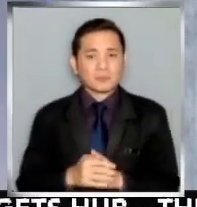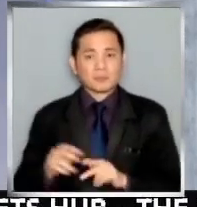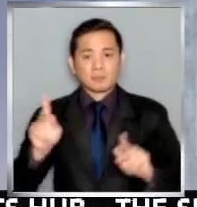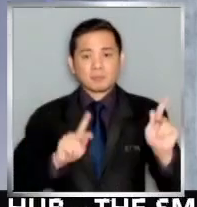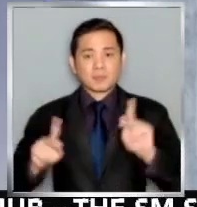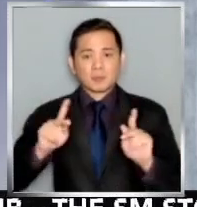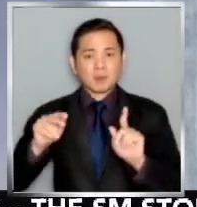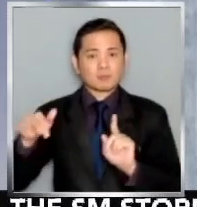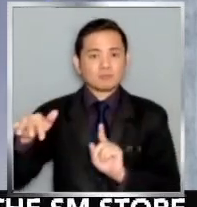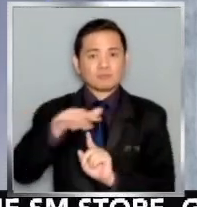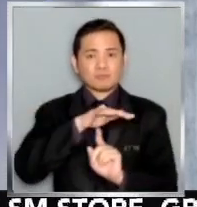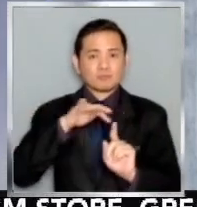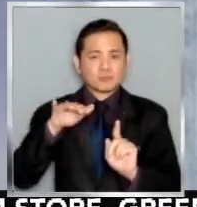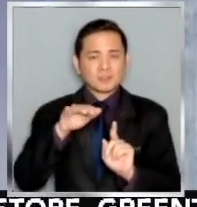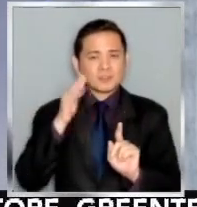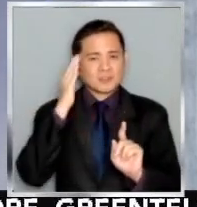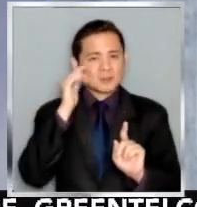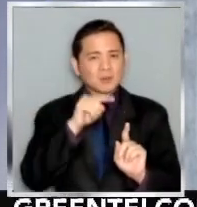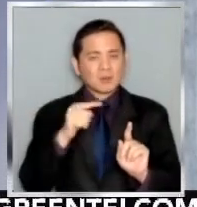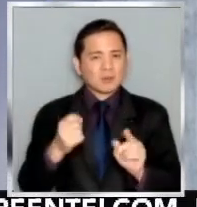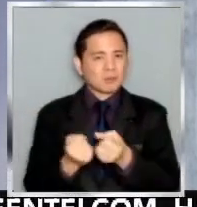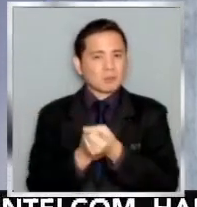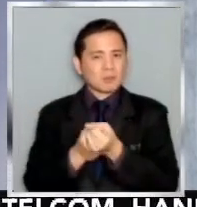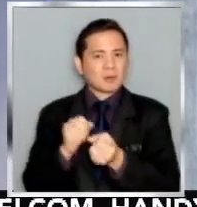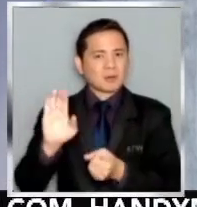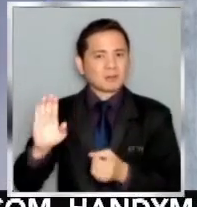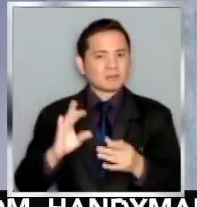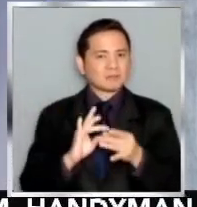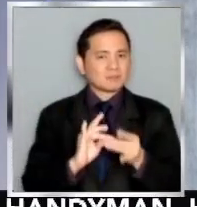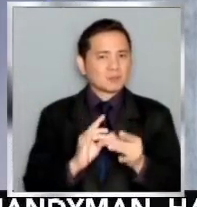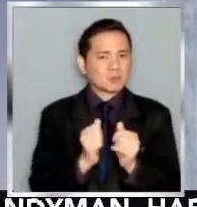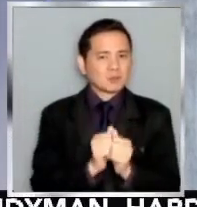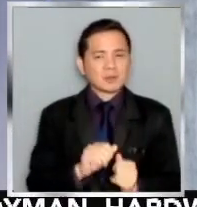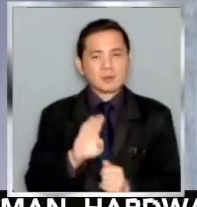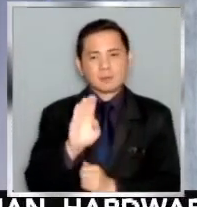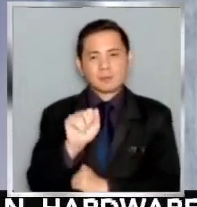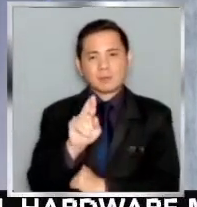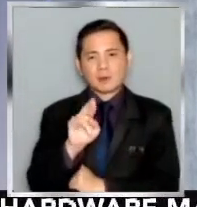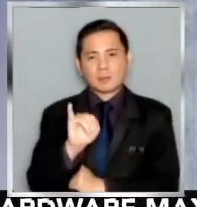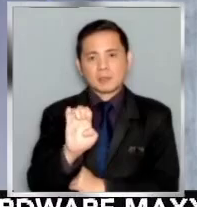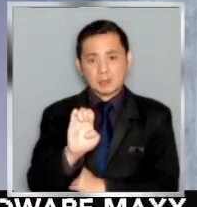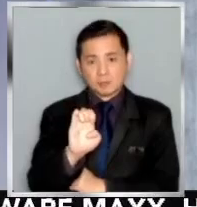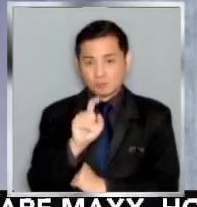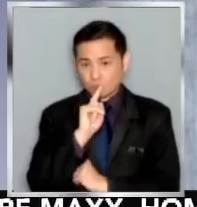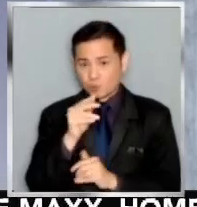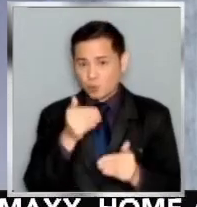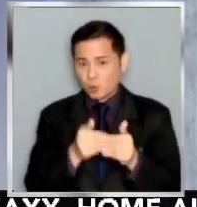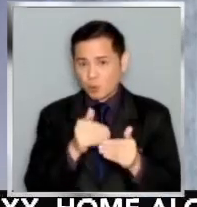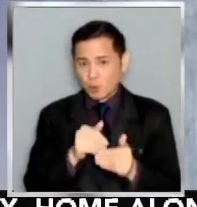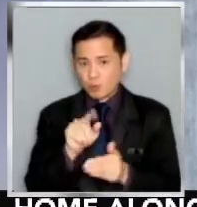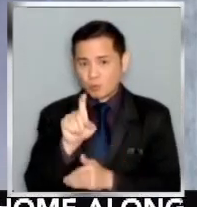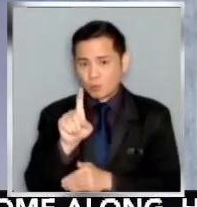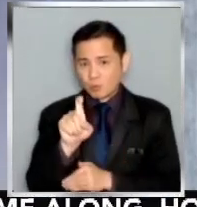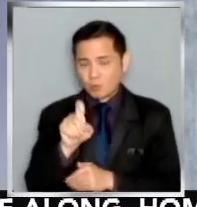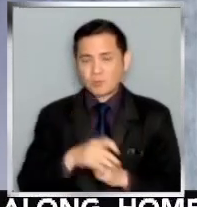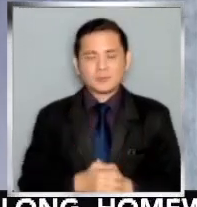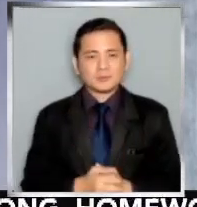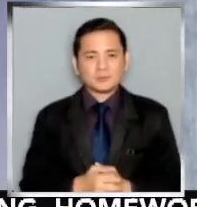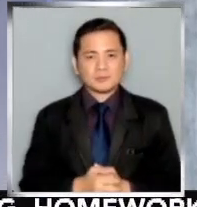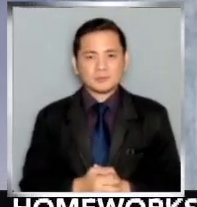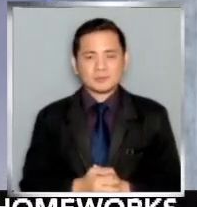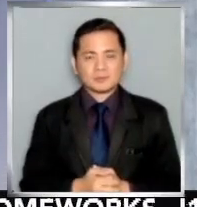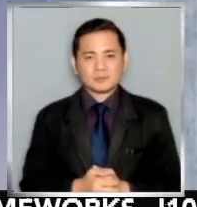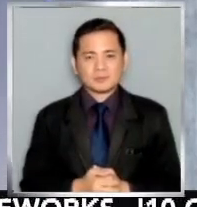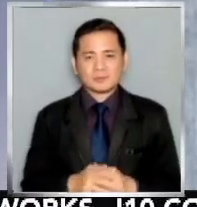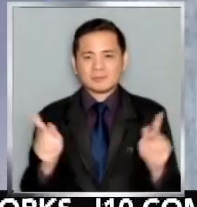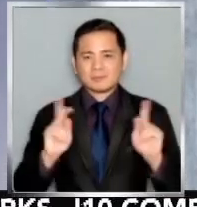ng feline na si Barbie Fortesa. Eh, how close na kaya sila ni Barbie in real life? Ang Kilig Revelations alamin sa aking one-on-one